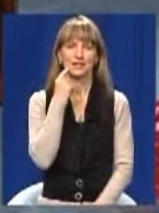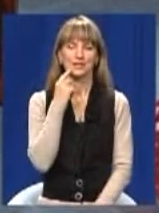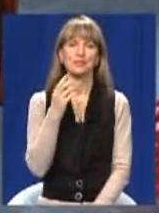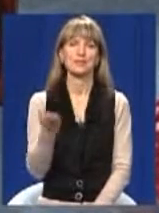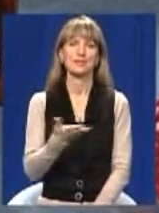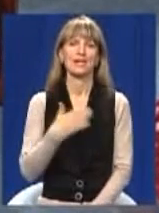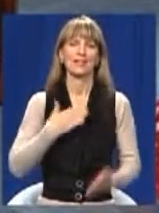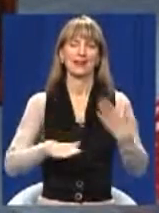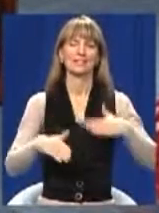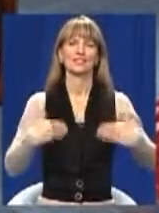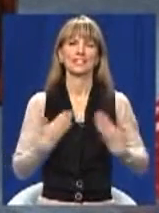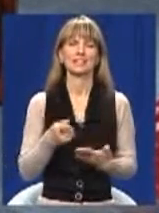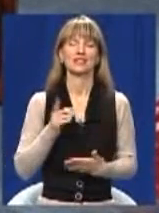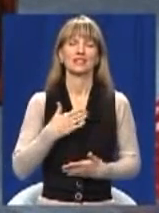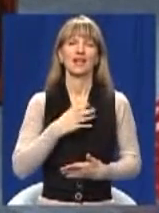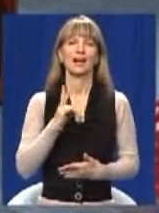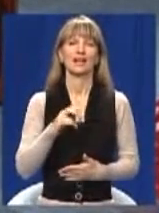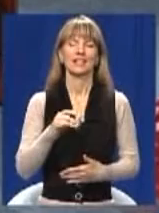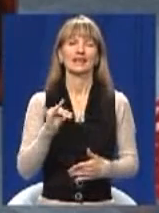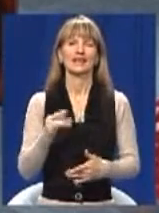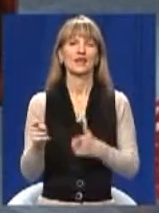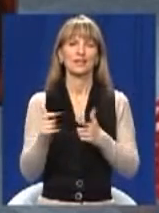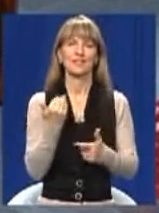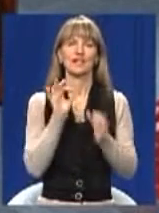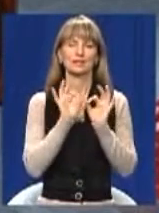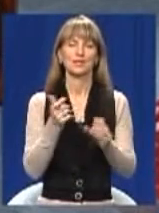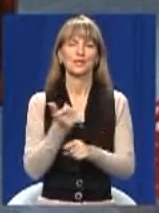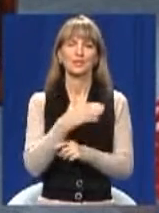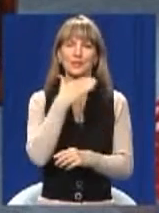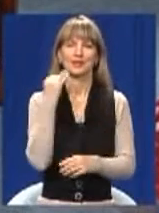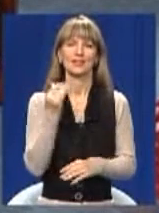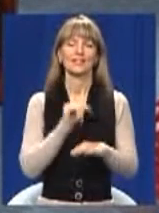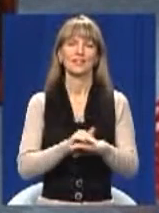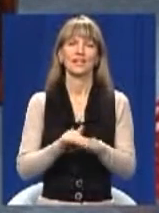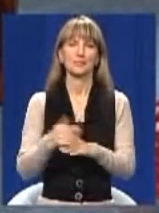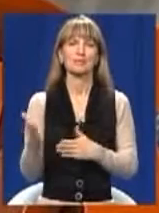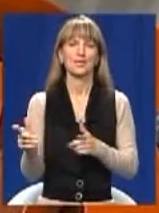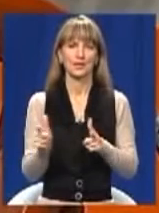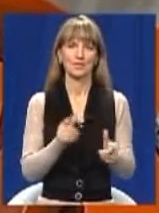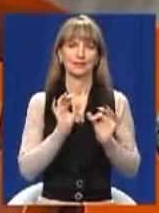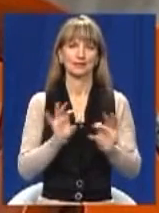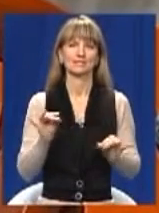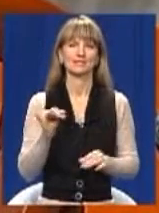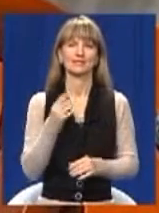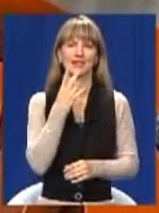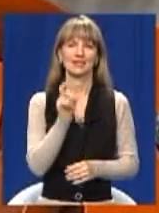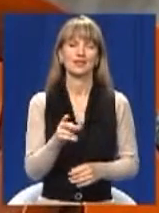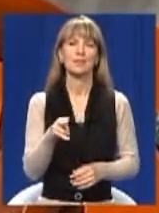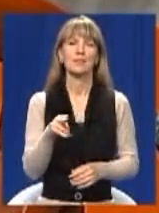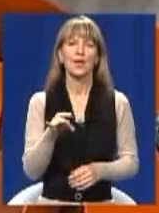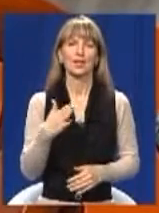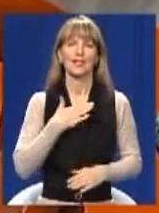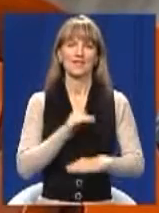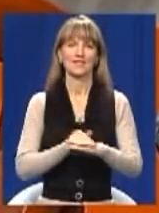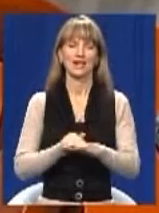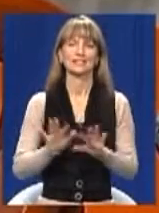ми раді вас вітати дійсно на нашому каналі і готові вам розповідати дуже багато цікавих фактів. Ми готові розповідати глядачам про наші